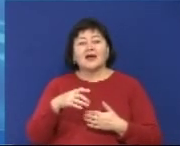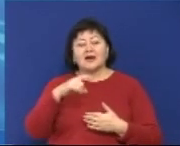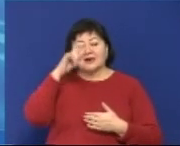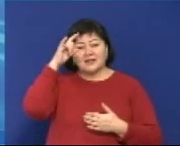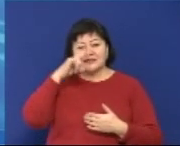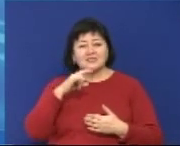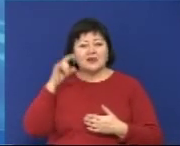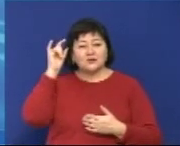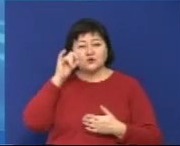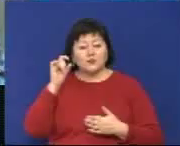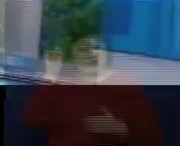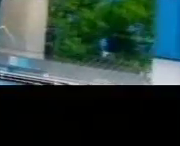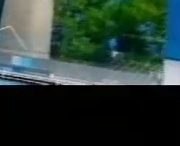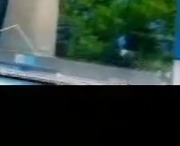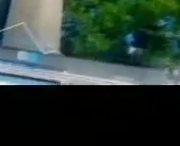2019-2020 годы.